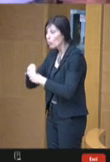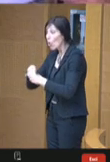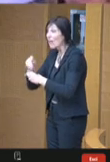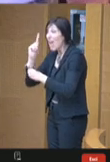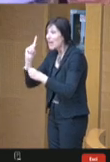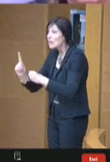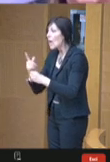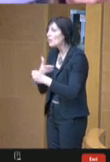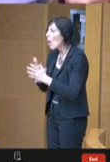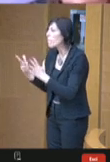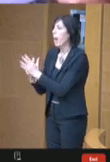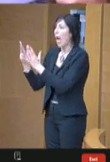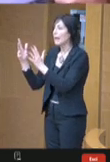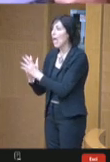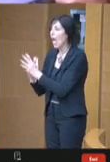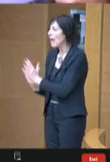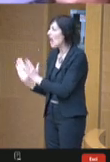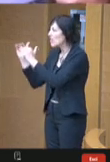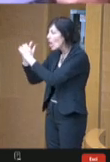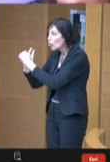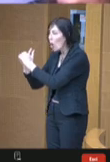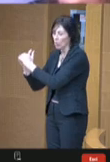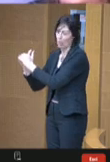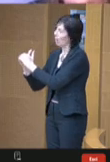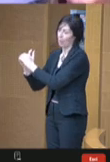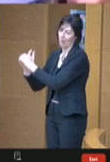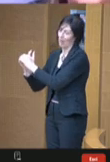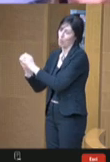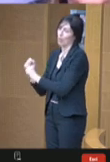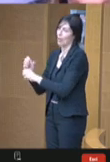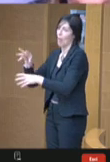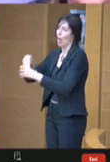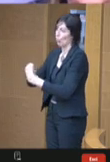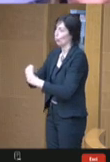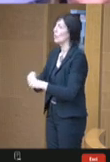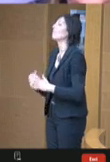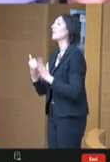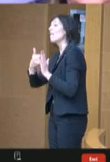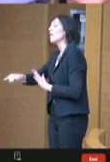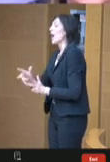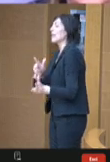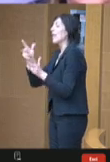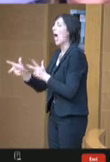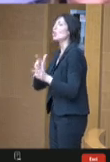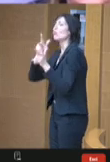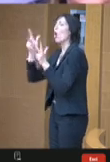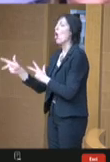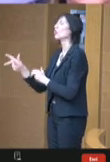sono barriere architettoniche. E infine, il problema è il trasporto dei ragazzi con